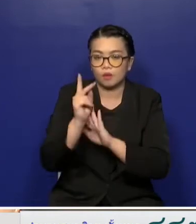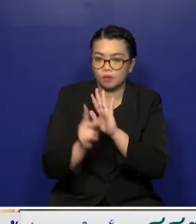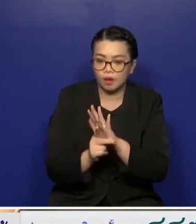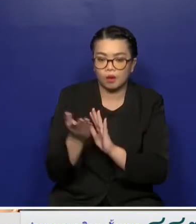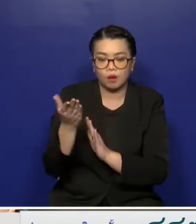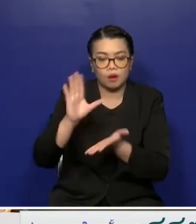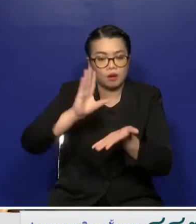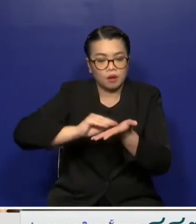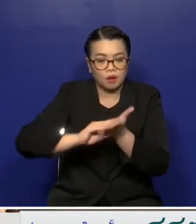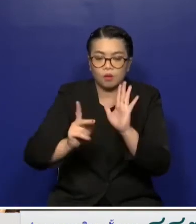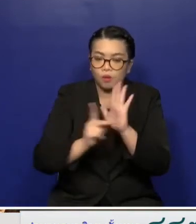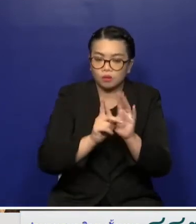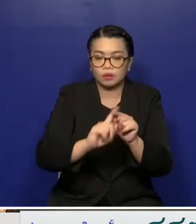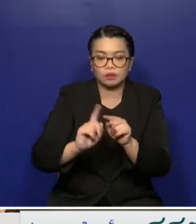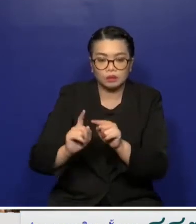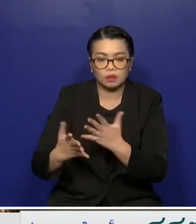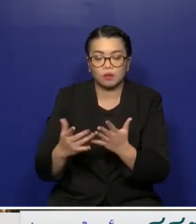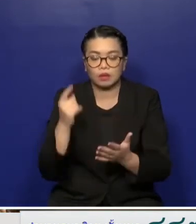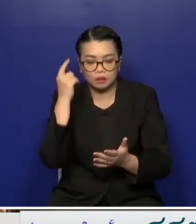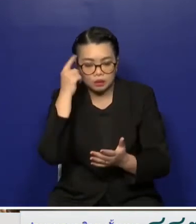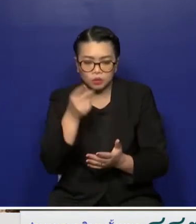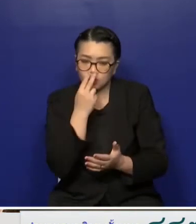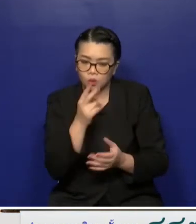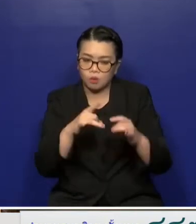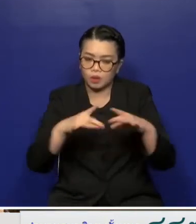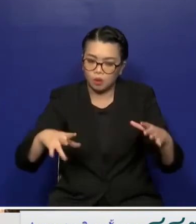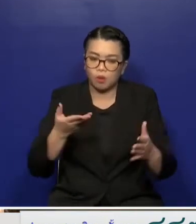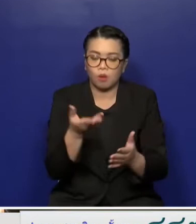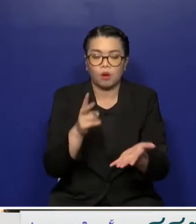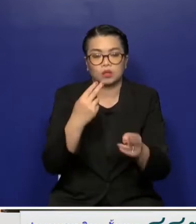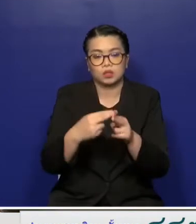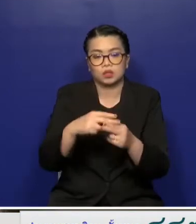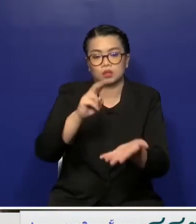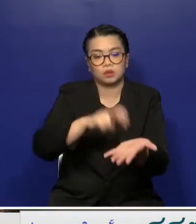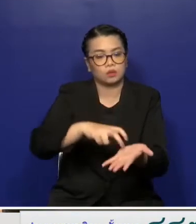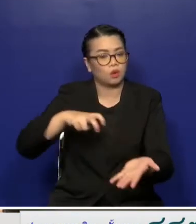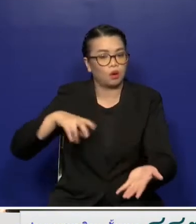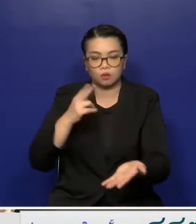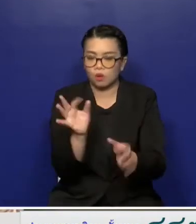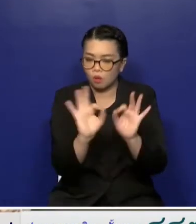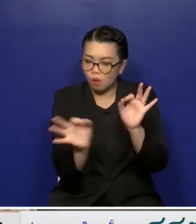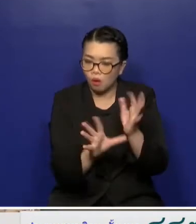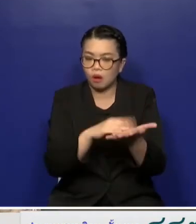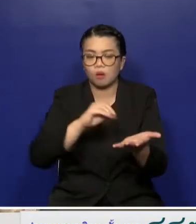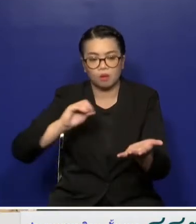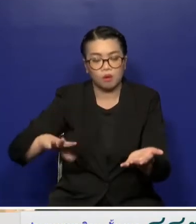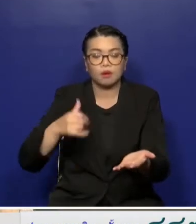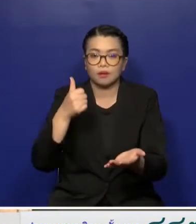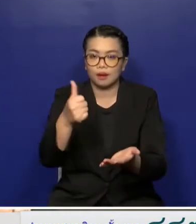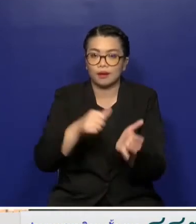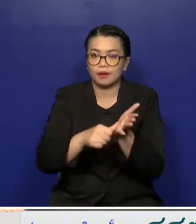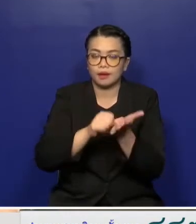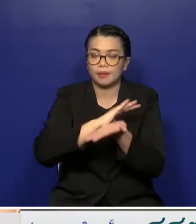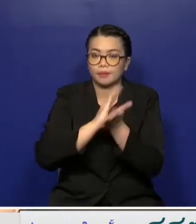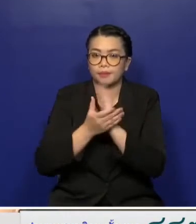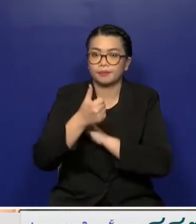หรือการถอดถอนในทุกระดับที่เรียกว่า impeachment เนี่ยมาใช้ ในระบบการเมืองไทย